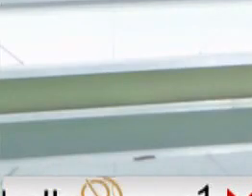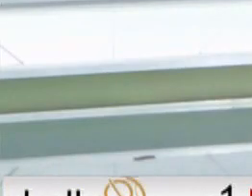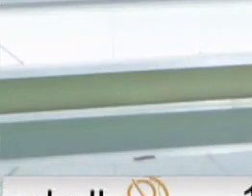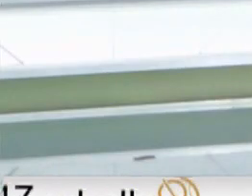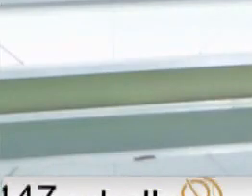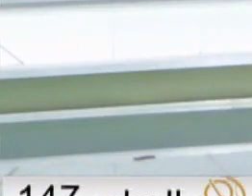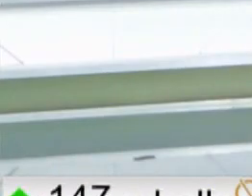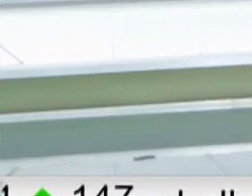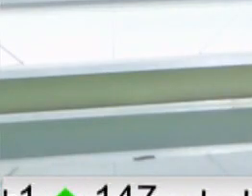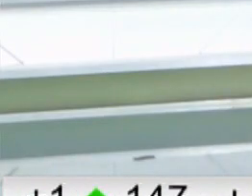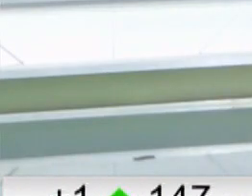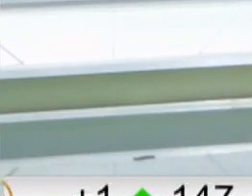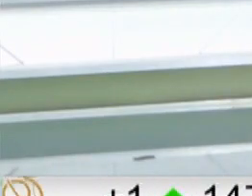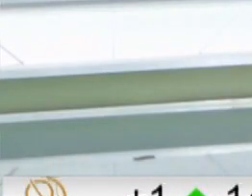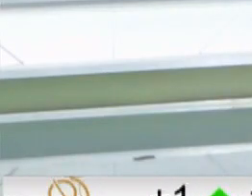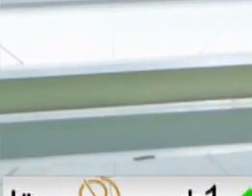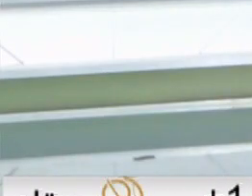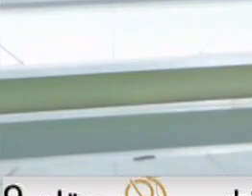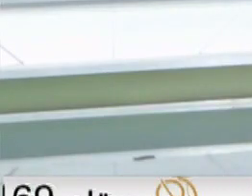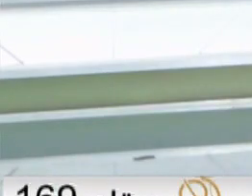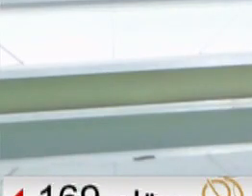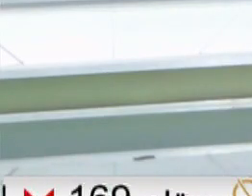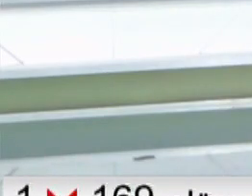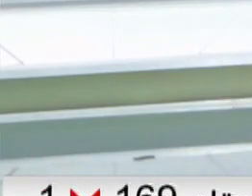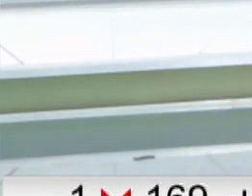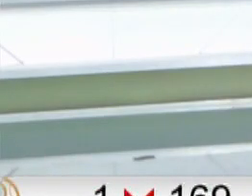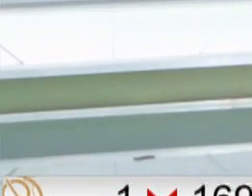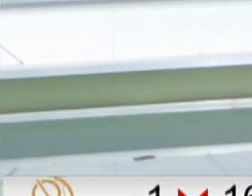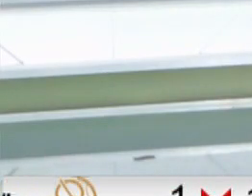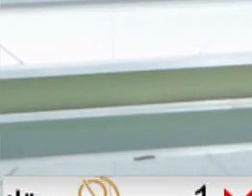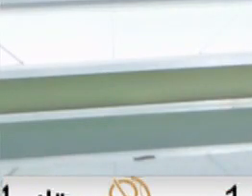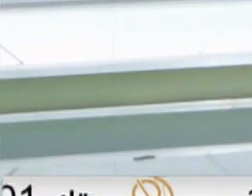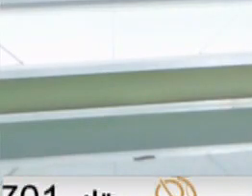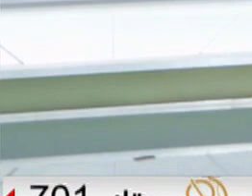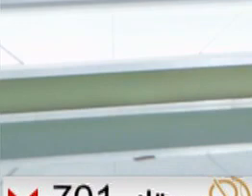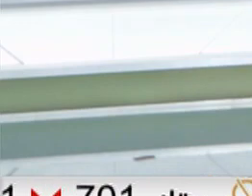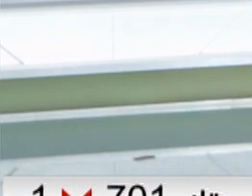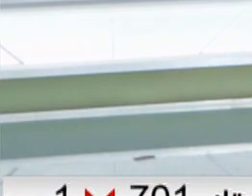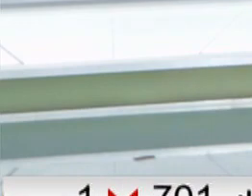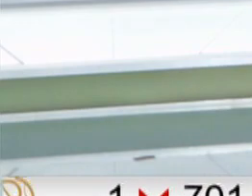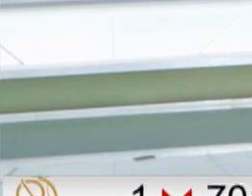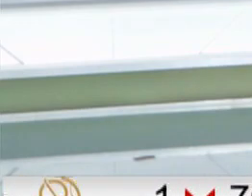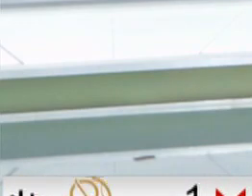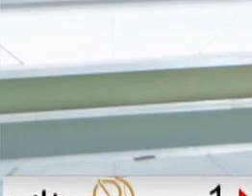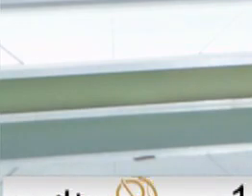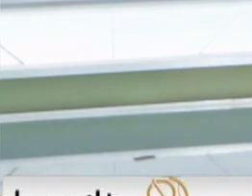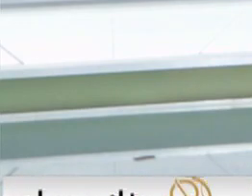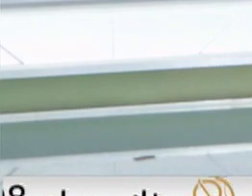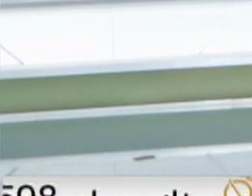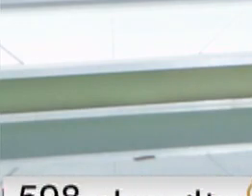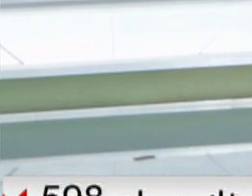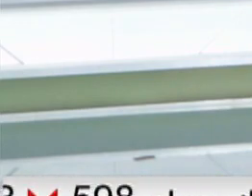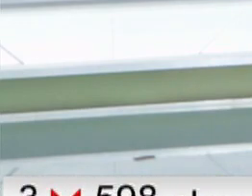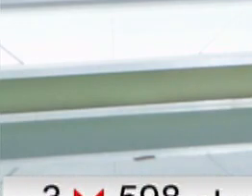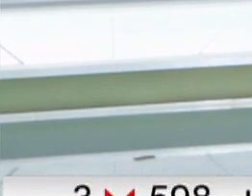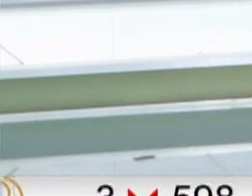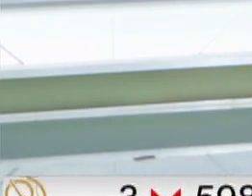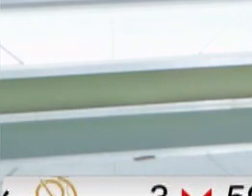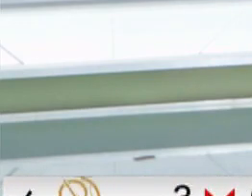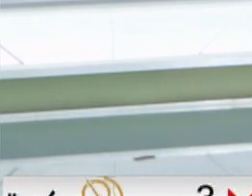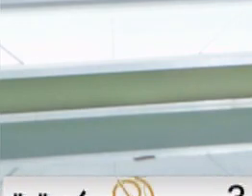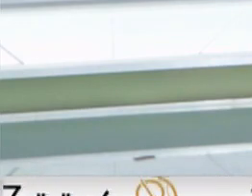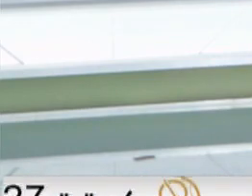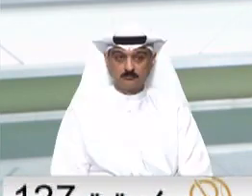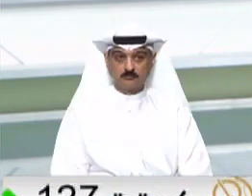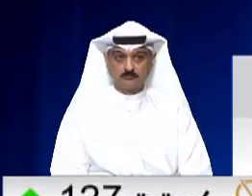قال وزير التجارة والصناعة ووزير الدولة لشؤون الشباب محمد العيبان أن إنجاز مشروع تصميم وتنفيذ